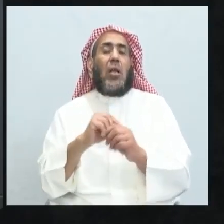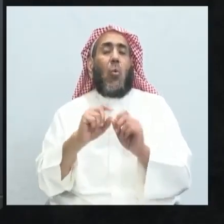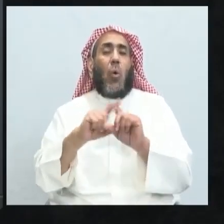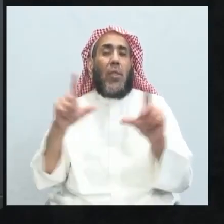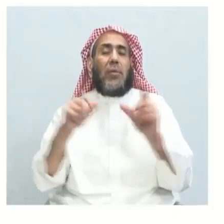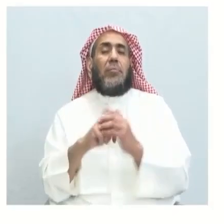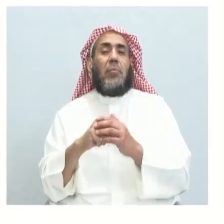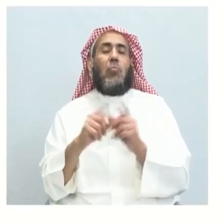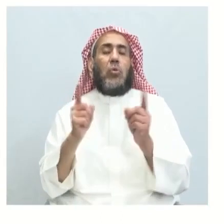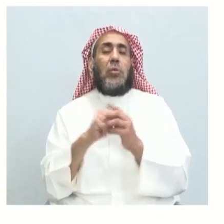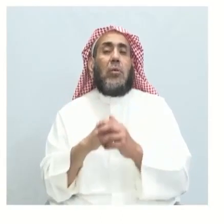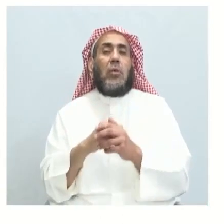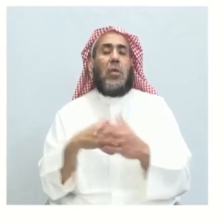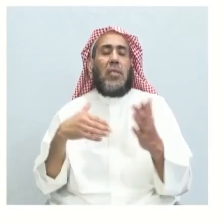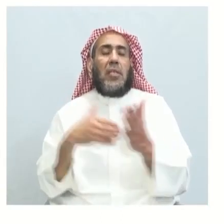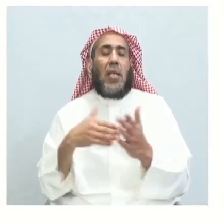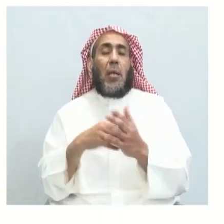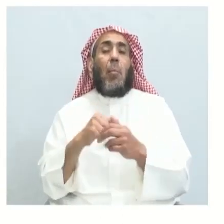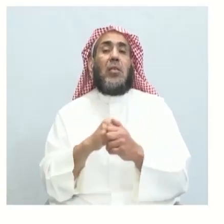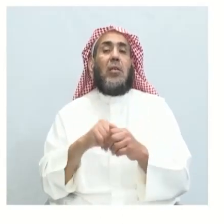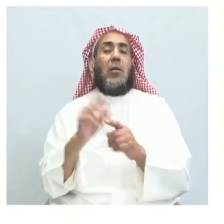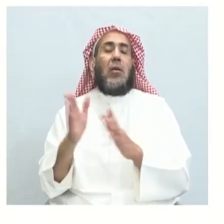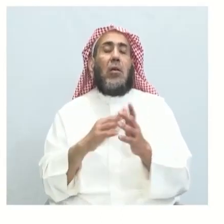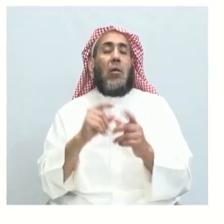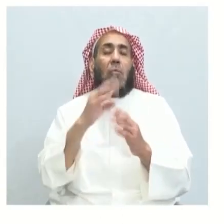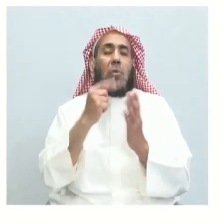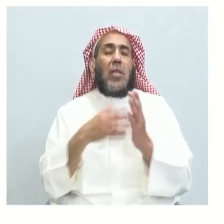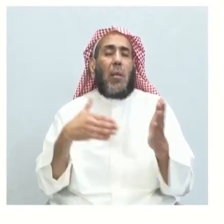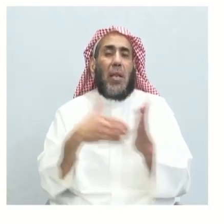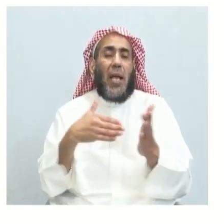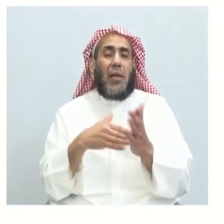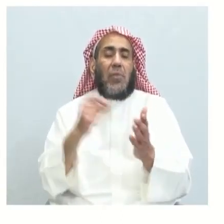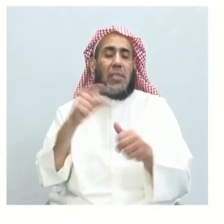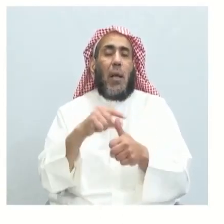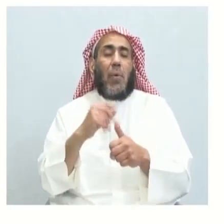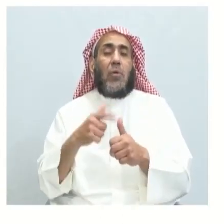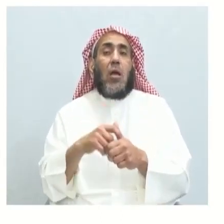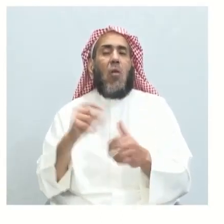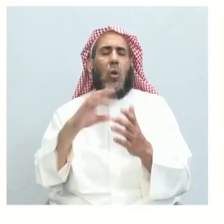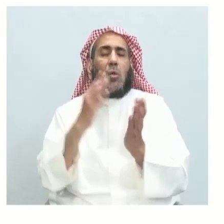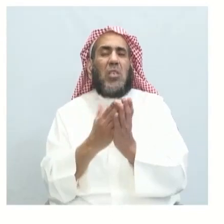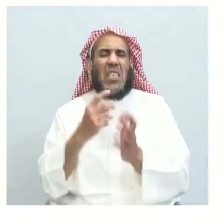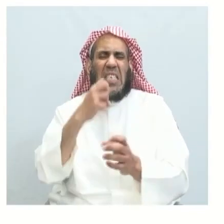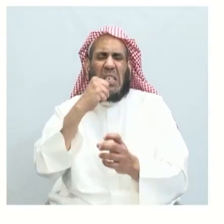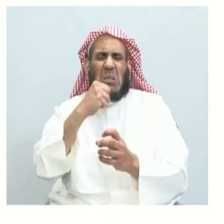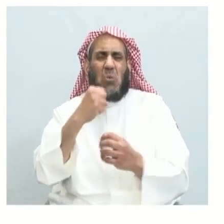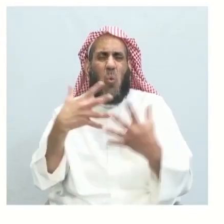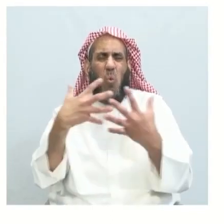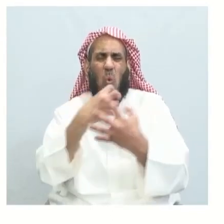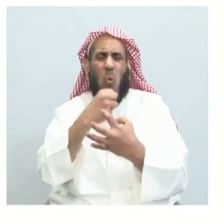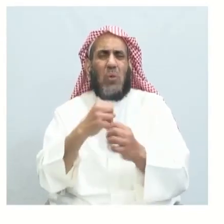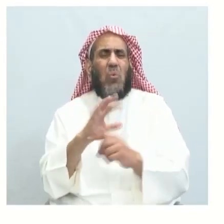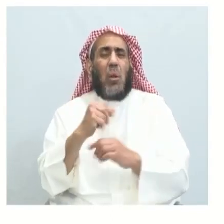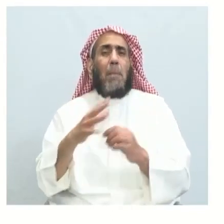واضحه ايضا موجزه تنتهي ايضا مباشره هنا ايضا تنتهي بالنهايه معروفه فالخطب الجاهليه هنا الفاظ خشنه فيها خشونه صعبه قويه